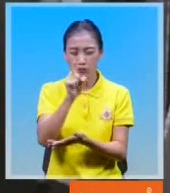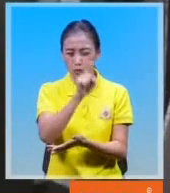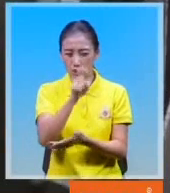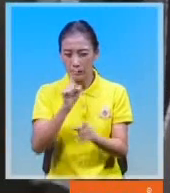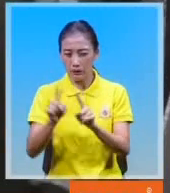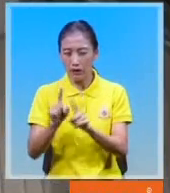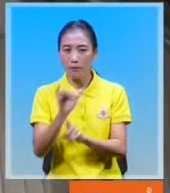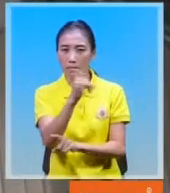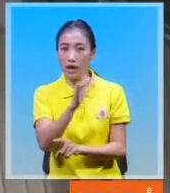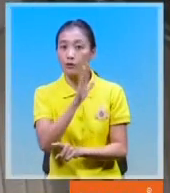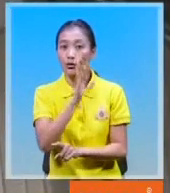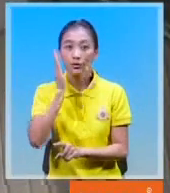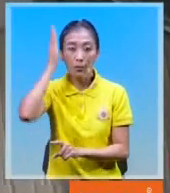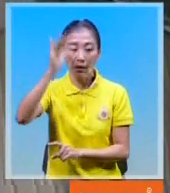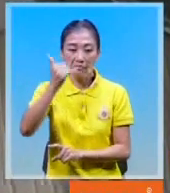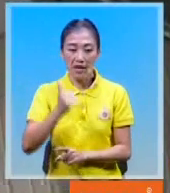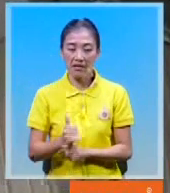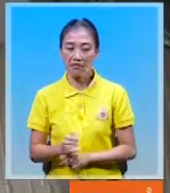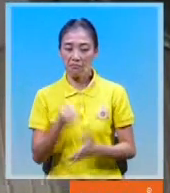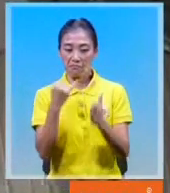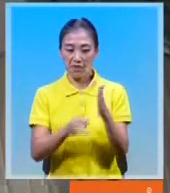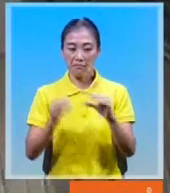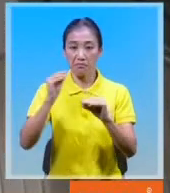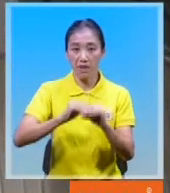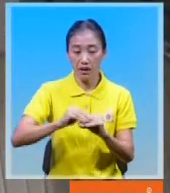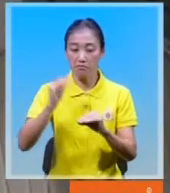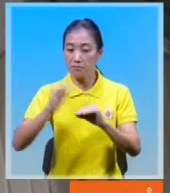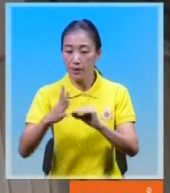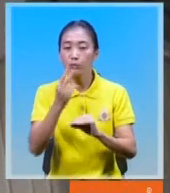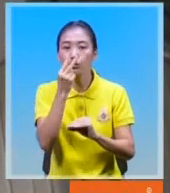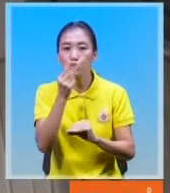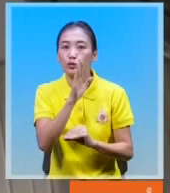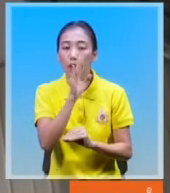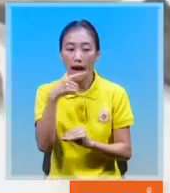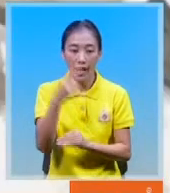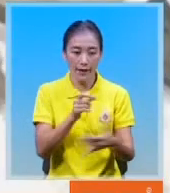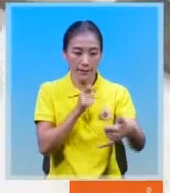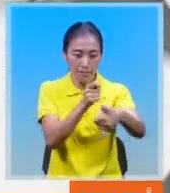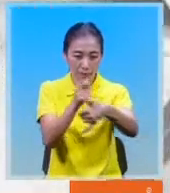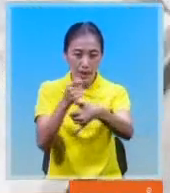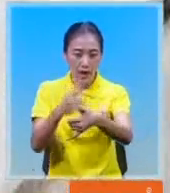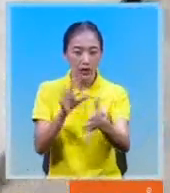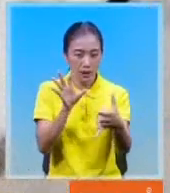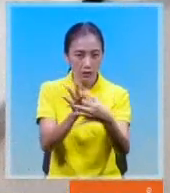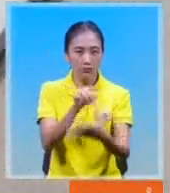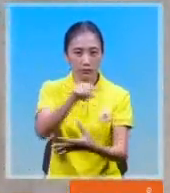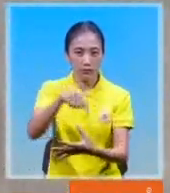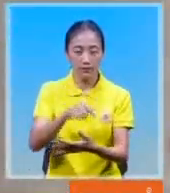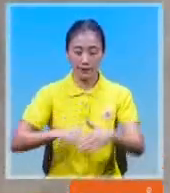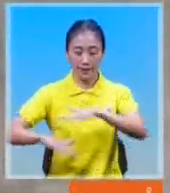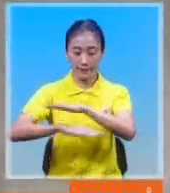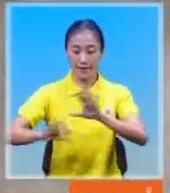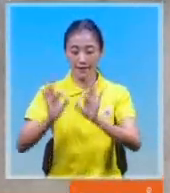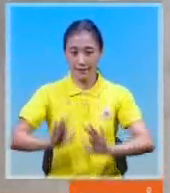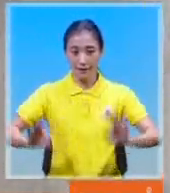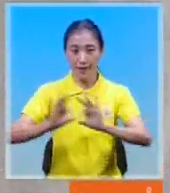งข้อกล่าวหาเพิ่มหรือไม่อยู่ที่การสอบสวนจากปากคำของผู้ที่มีส่วนเกี่ยวข้องนั่นเองครับสำหรับหลักฐานชิ้นสำคัญก็คือไม้เบสบ